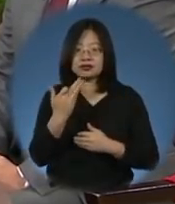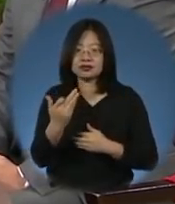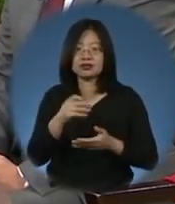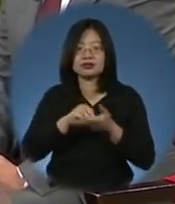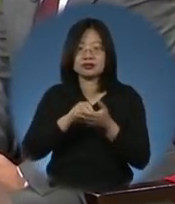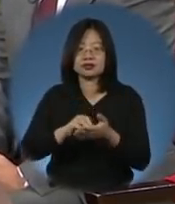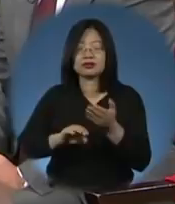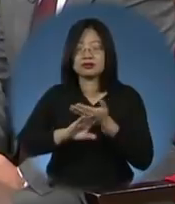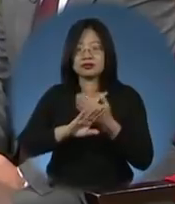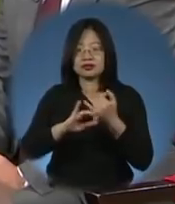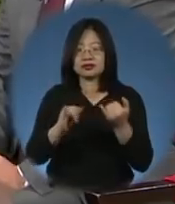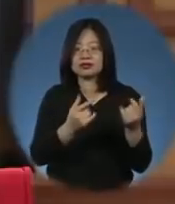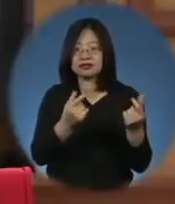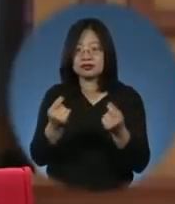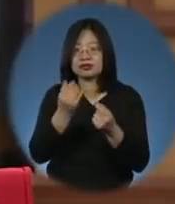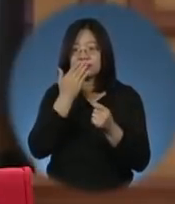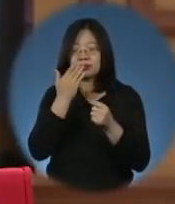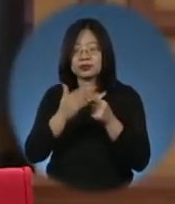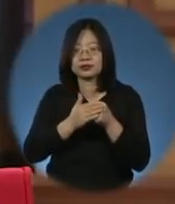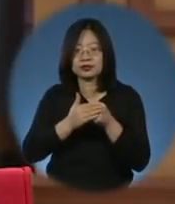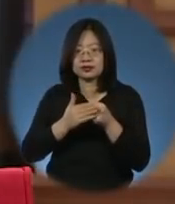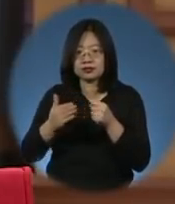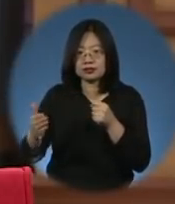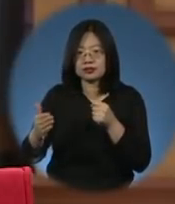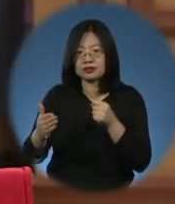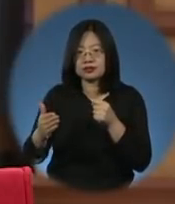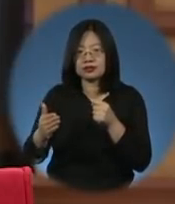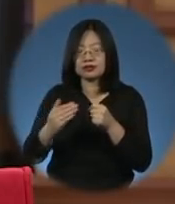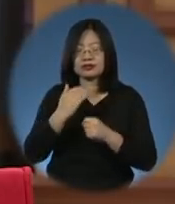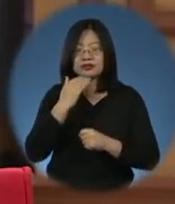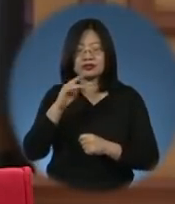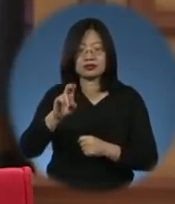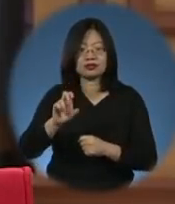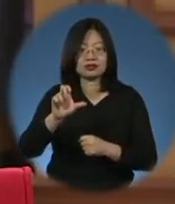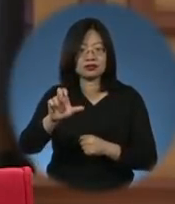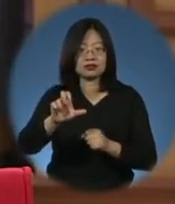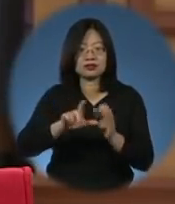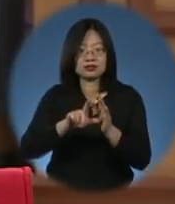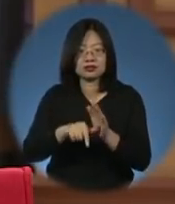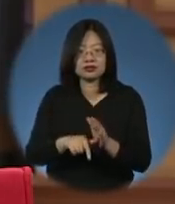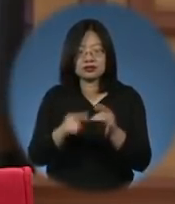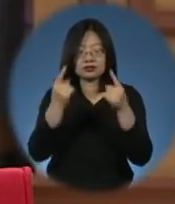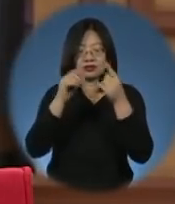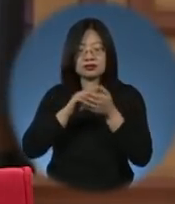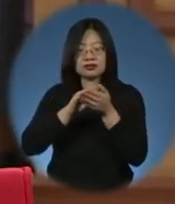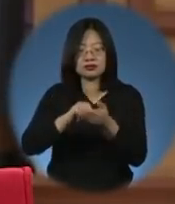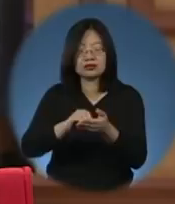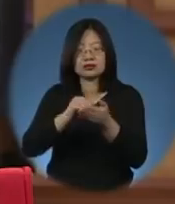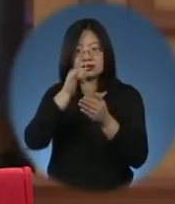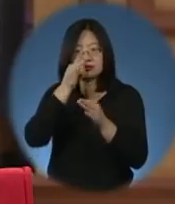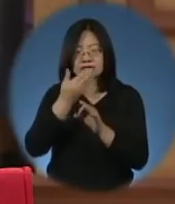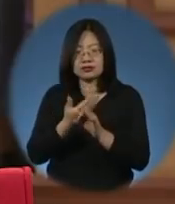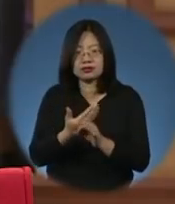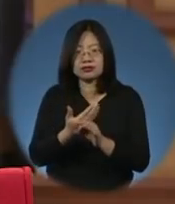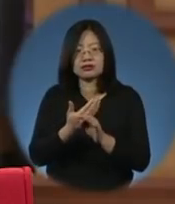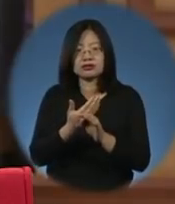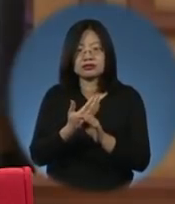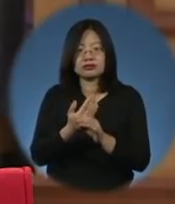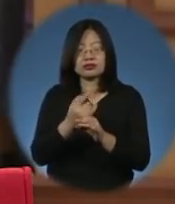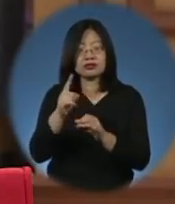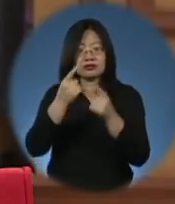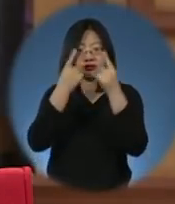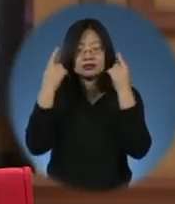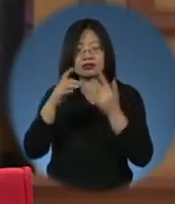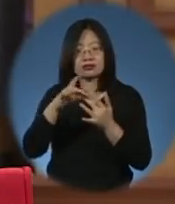가는 게 남들 다 가는데 과연 얘가 25세에 대학을 만일 간다 그러면 그러면 어느 대학에